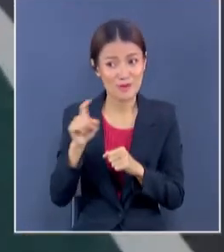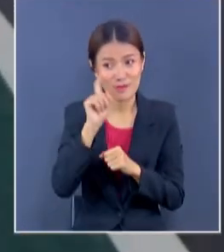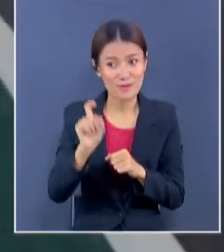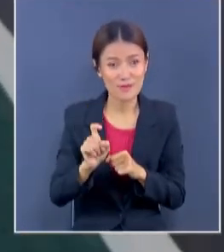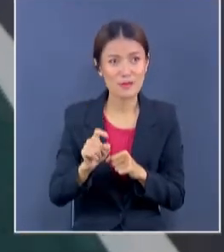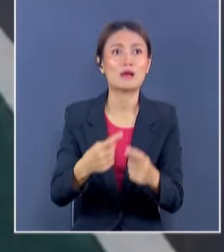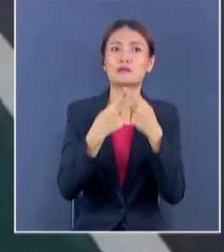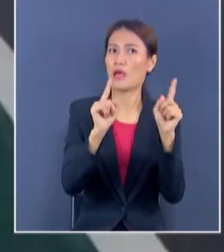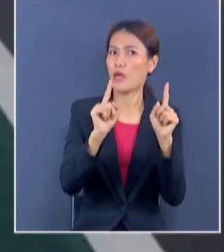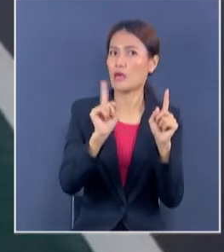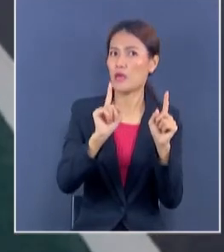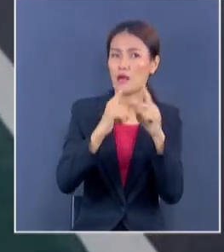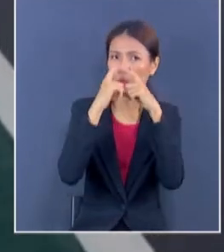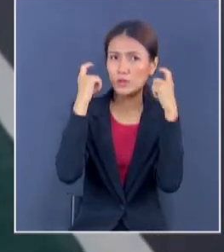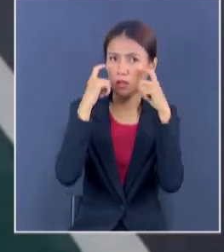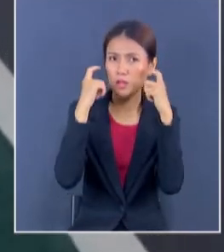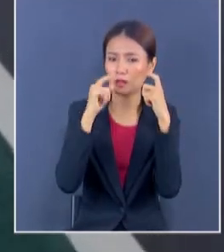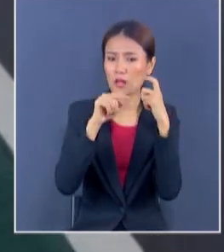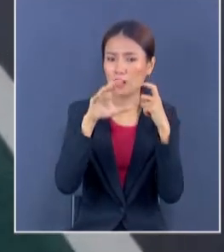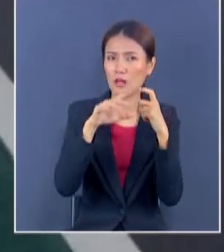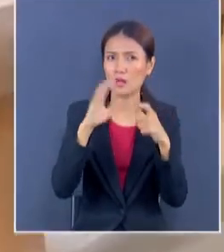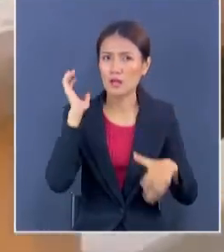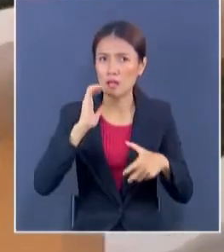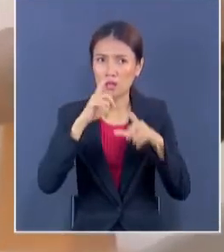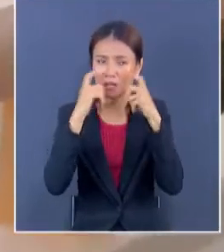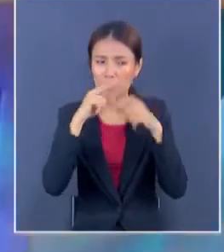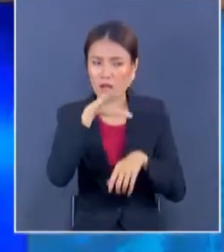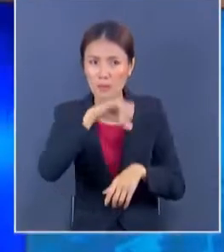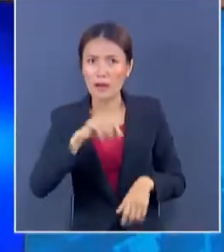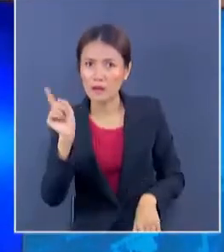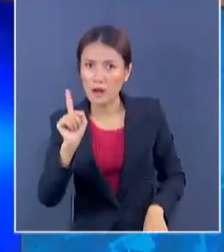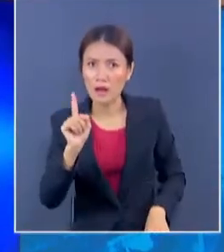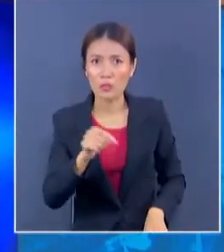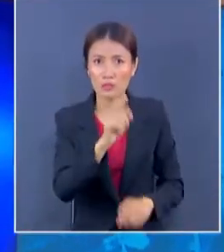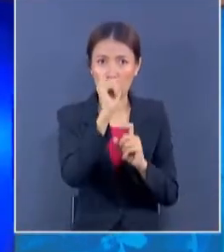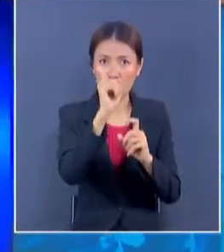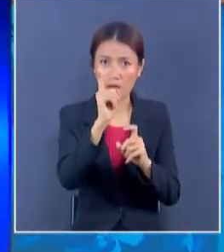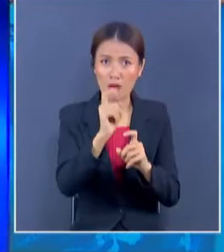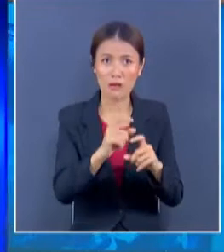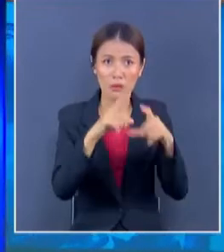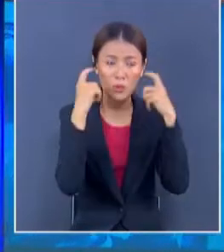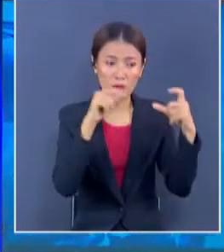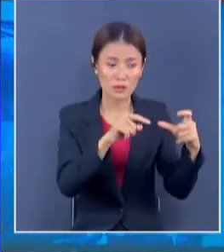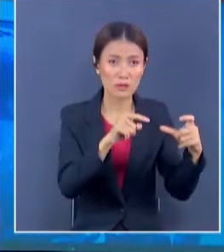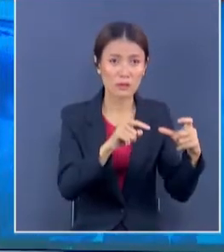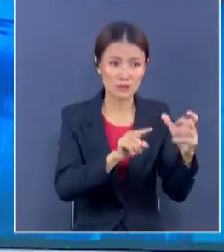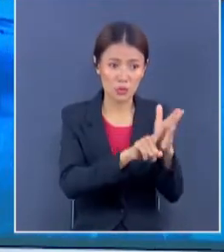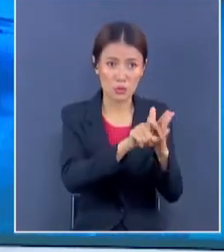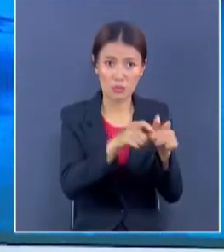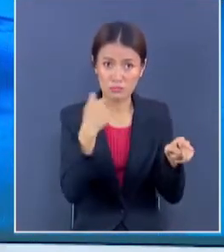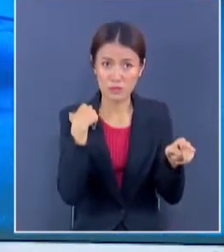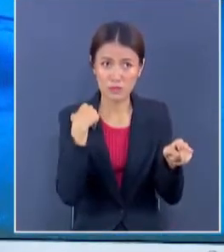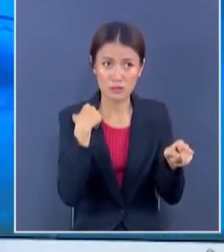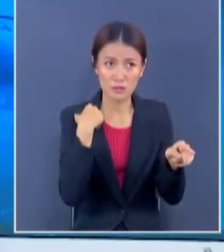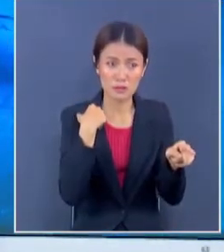ากไหน นั่นน่ะสิ คนทิ้งไว้แถวนั้นหรือเปล่า ใช่กลัวติดเชื้อนะ โอ้ขยะติดเชื้อนะอนามัยนี่เป็นขยะติดเชื้อ กลายเป็นเดี๋ยวจะไป